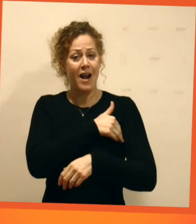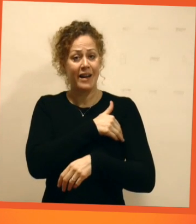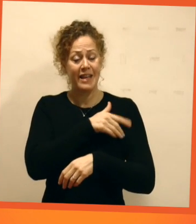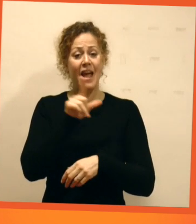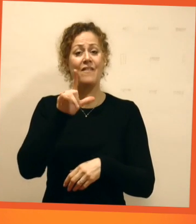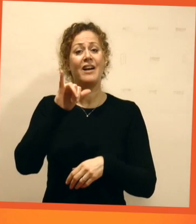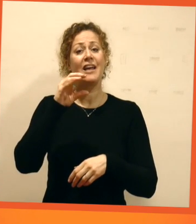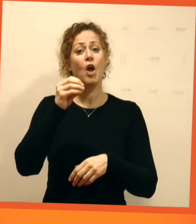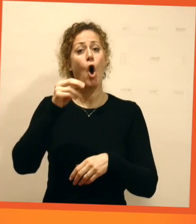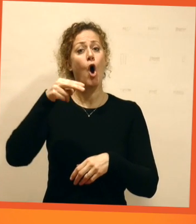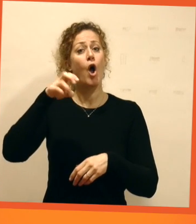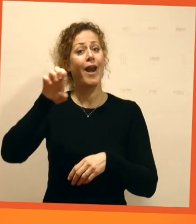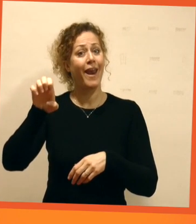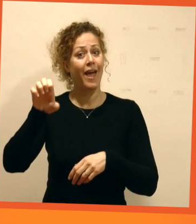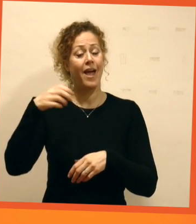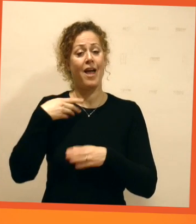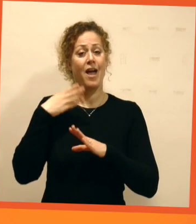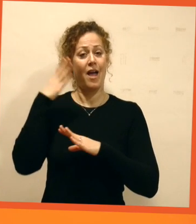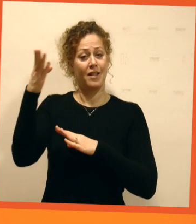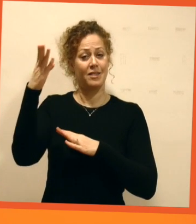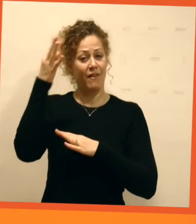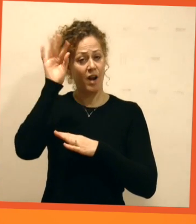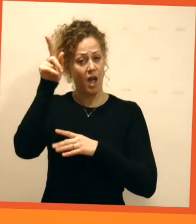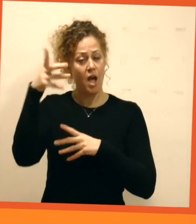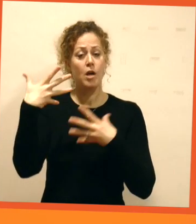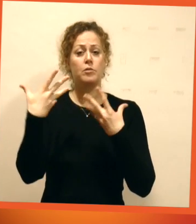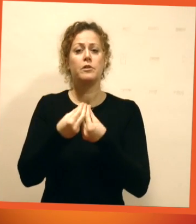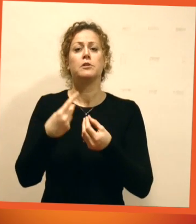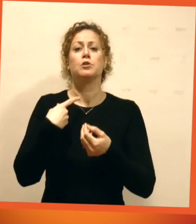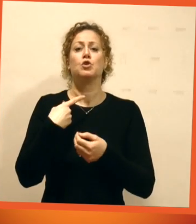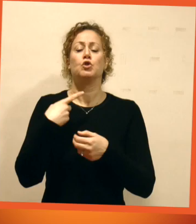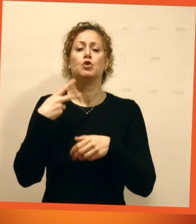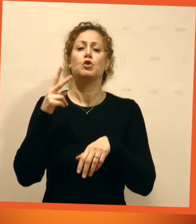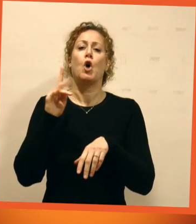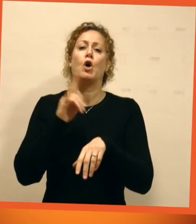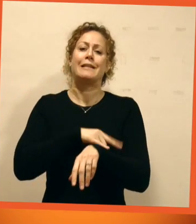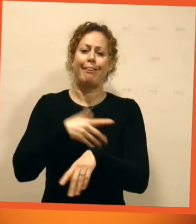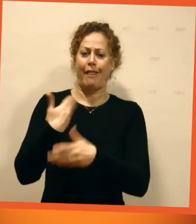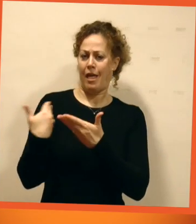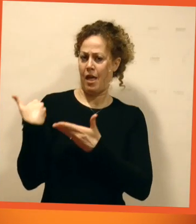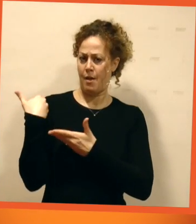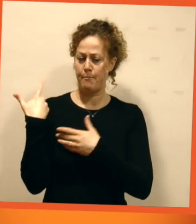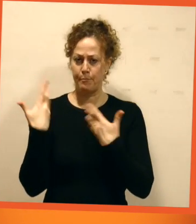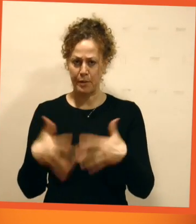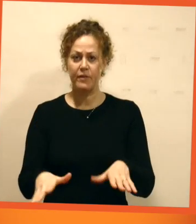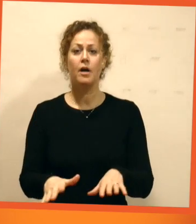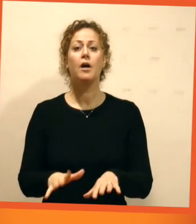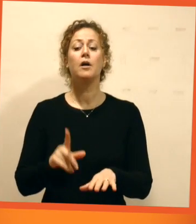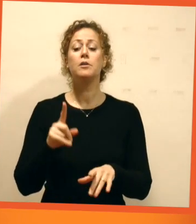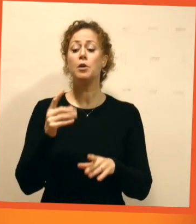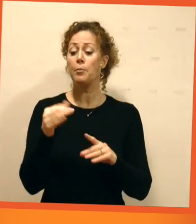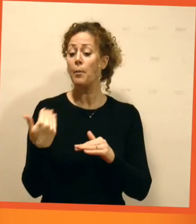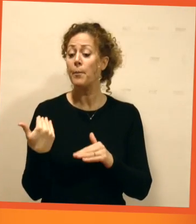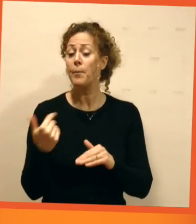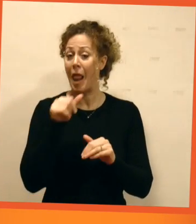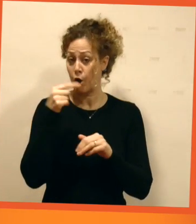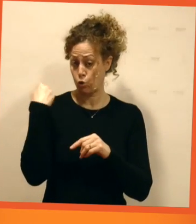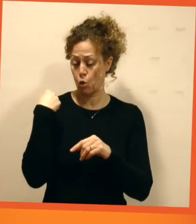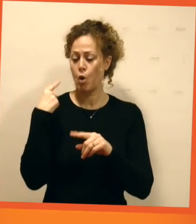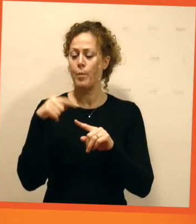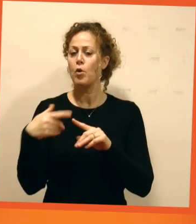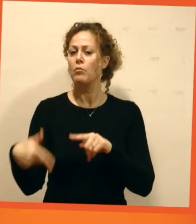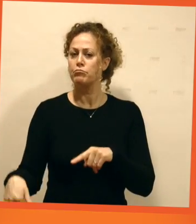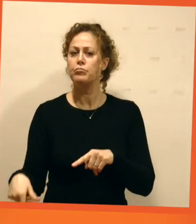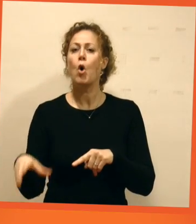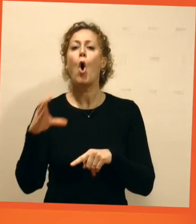Dance di Lione, a settembre scorso, ma anche recentemente Columbus Day a